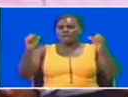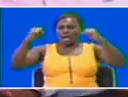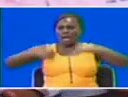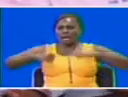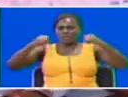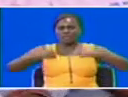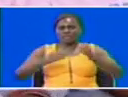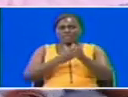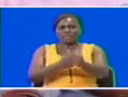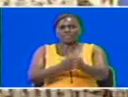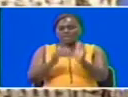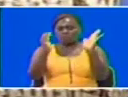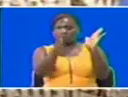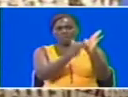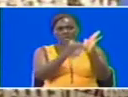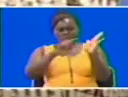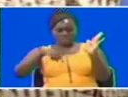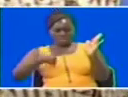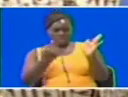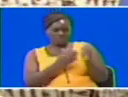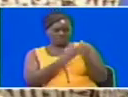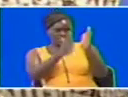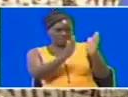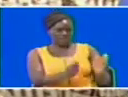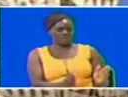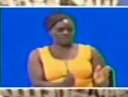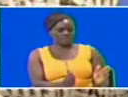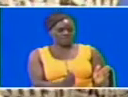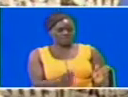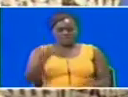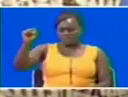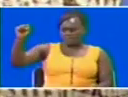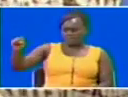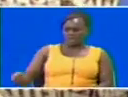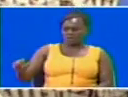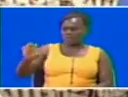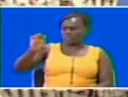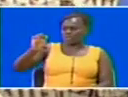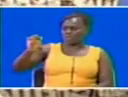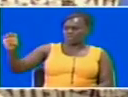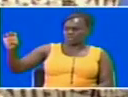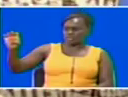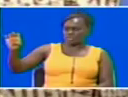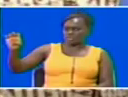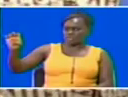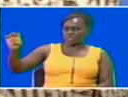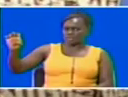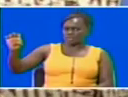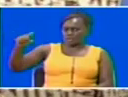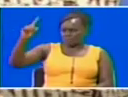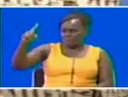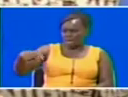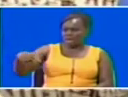ya viongozi wa Ukambani. We the leaders of South Eastern Region have duly